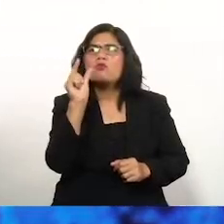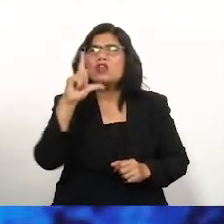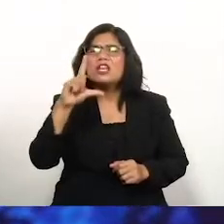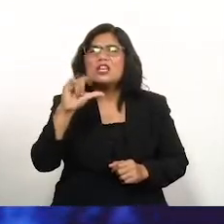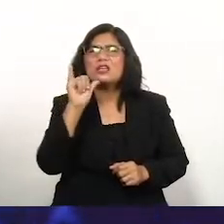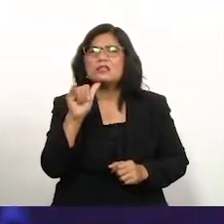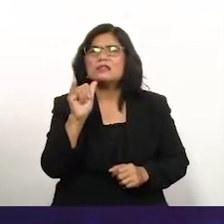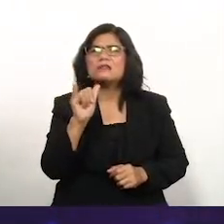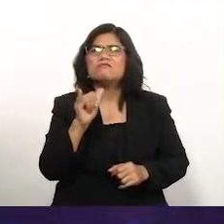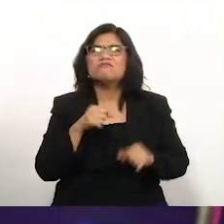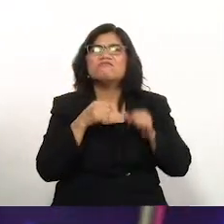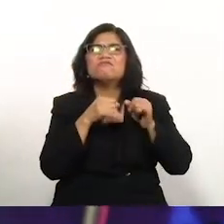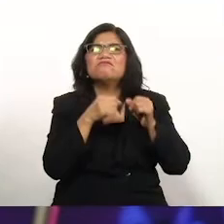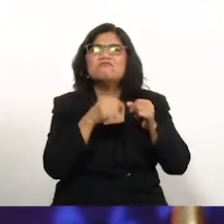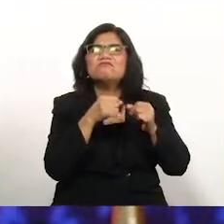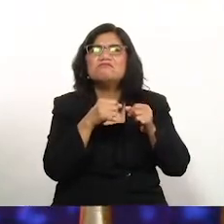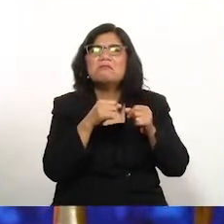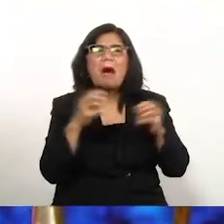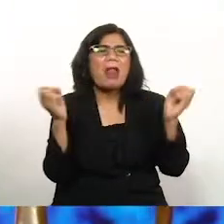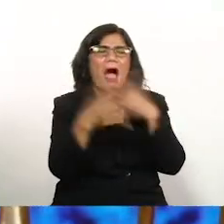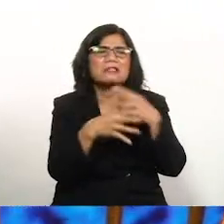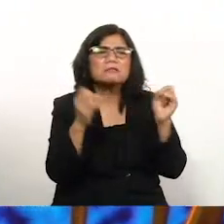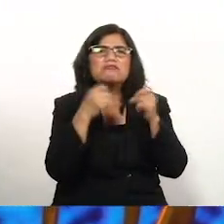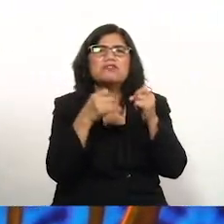hai hai bengkok for the people